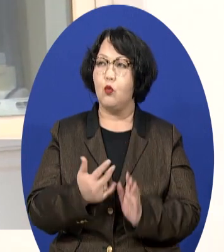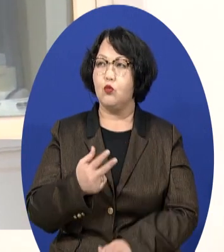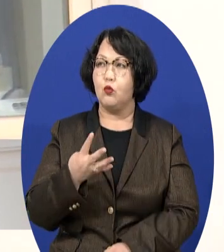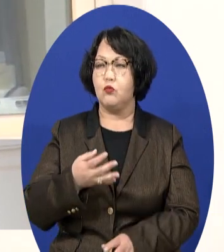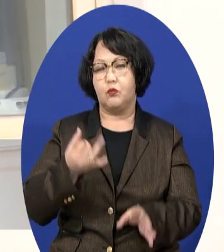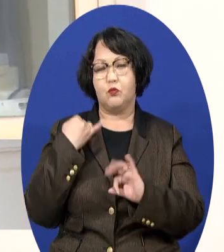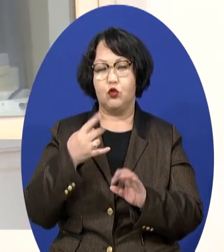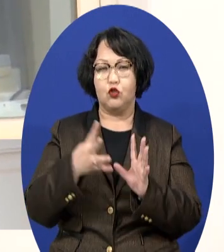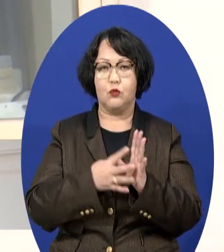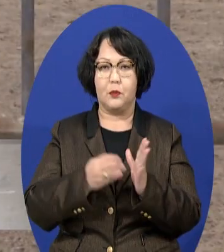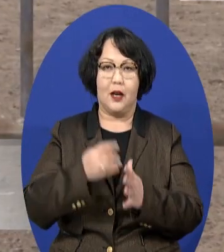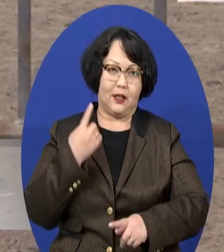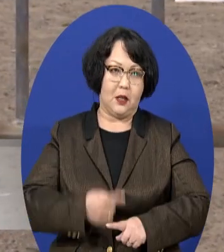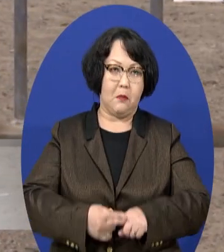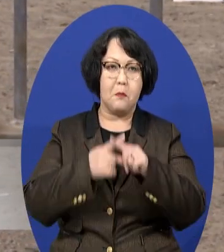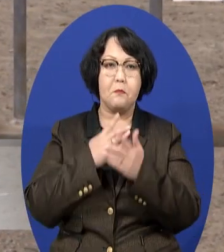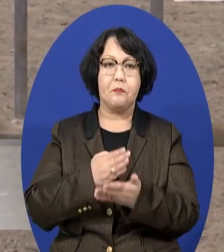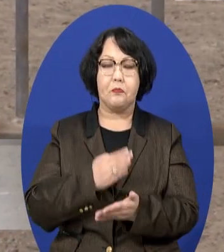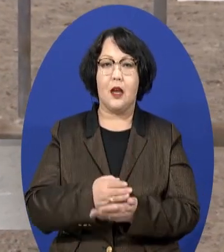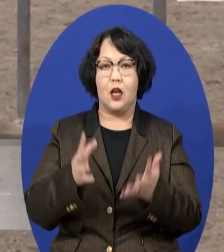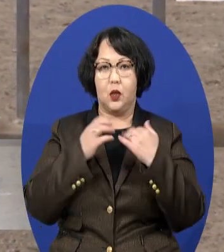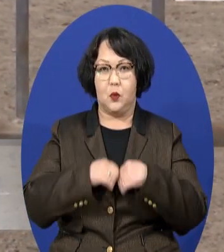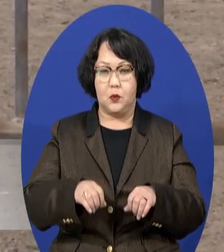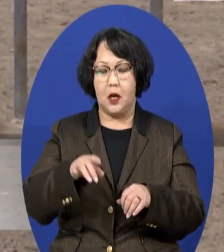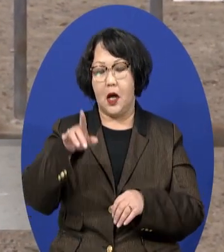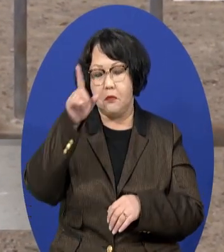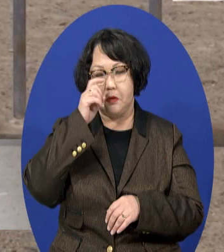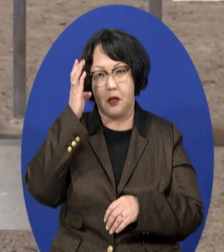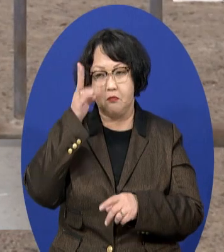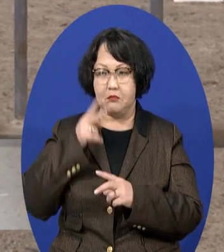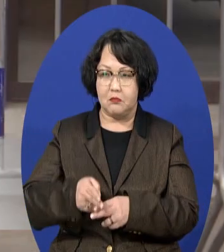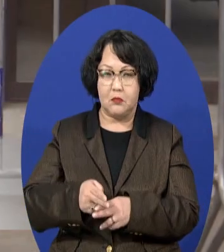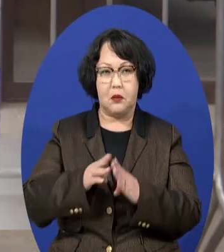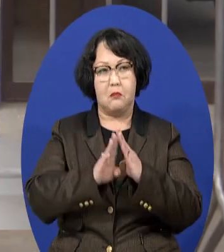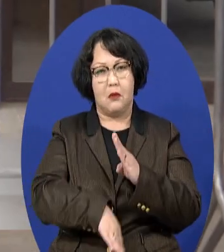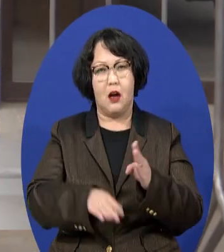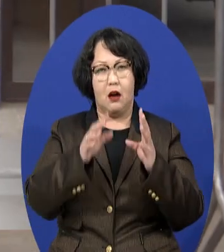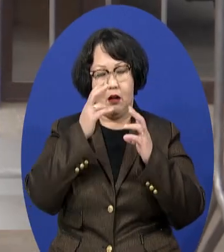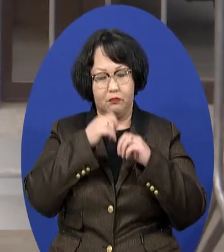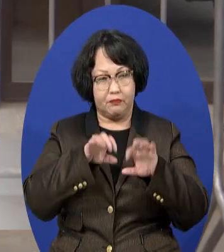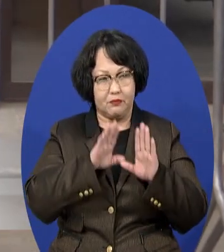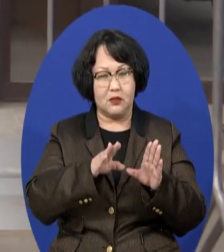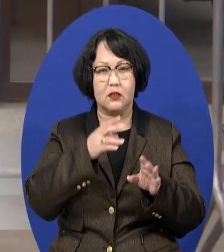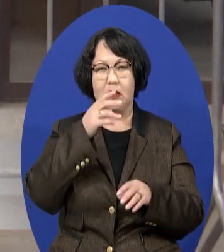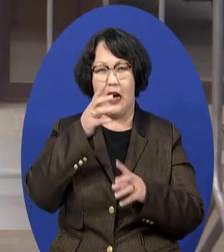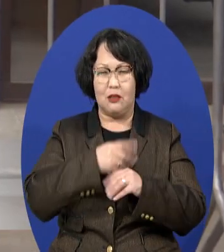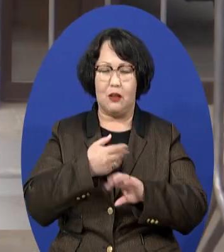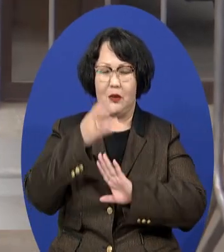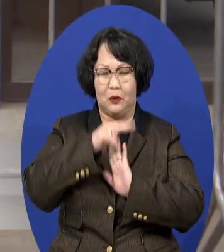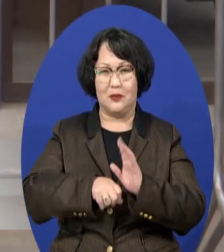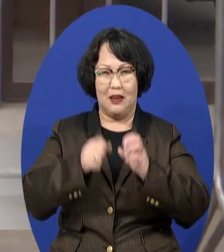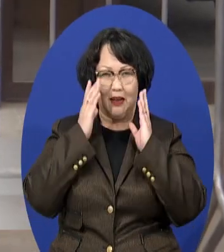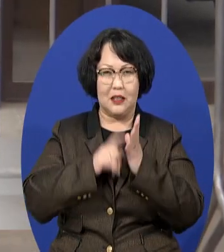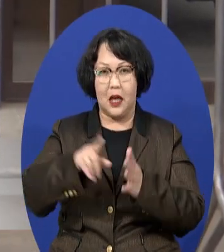хоногоос 9000-аар нэмэгдсэн үзүүлэлт юм. За гэхдээ тусгаарлан эмчилж байгаа иргэдийн хувьд халдвар хамгааллын төглөмөө барихын чухал мөн эмчийн зааваргүй эм